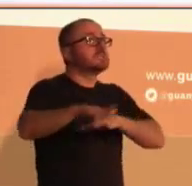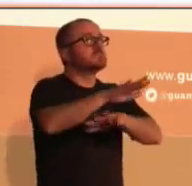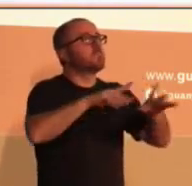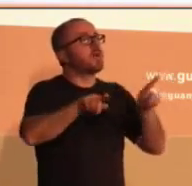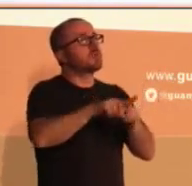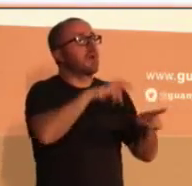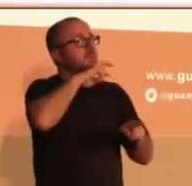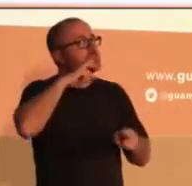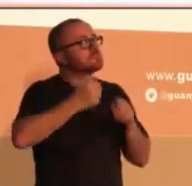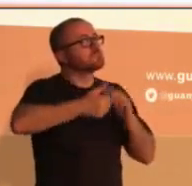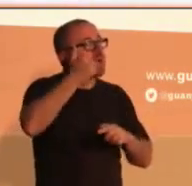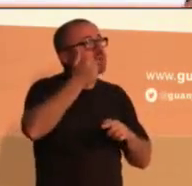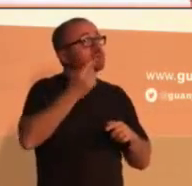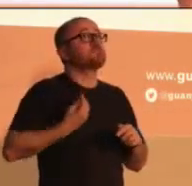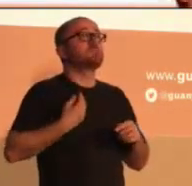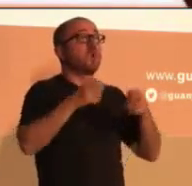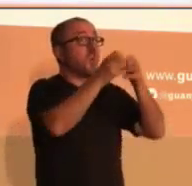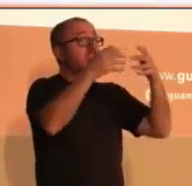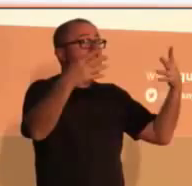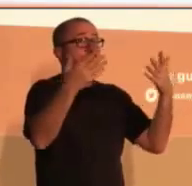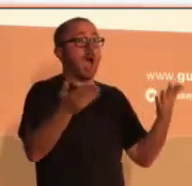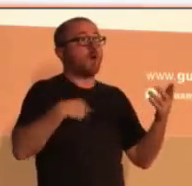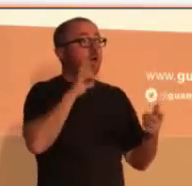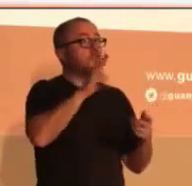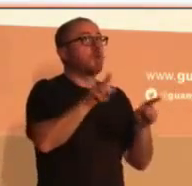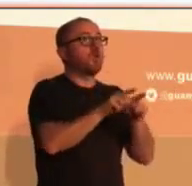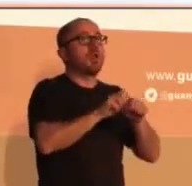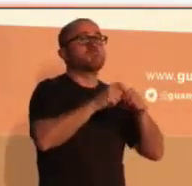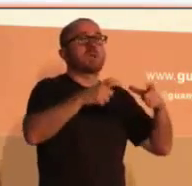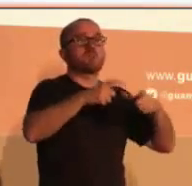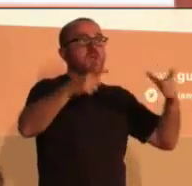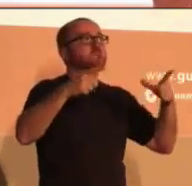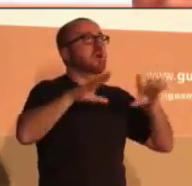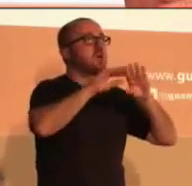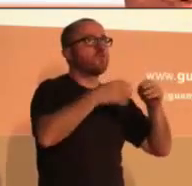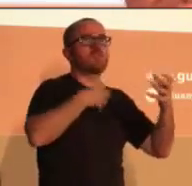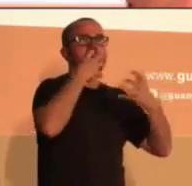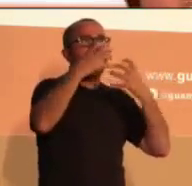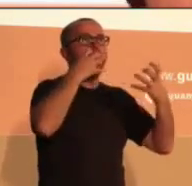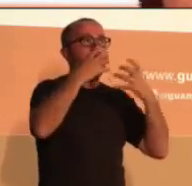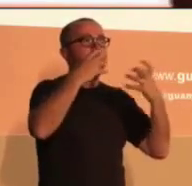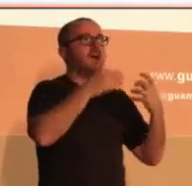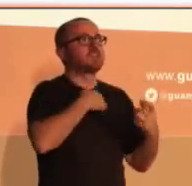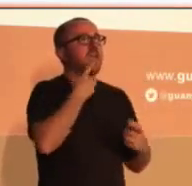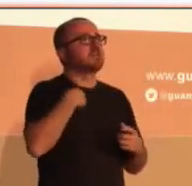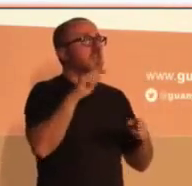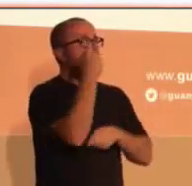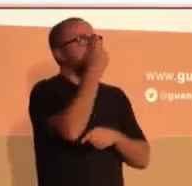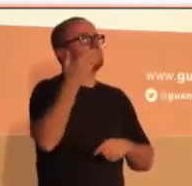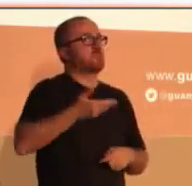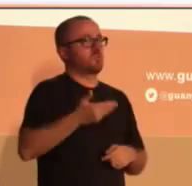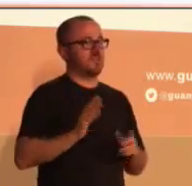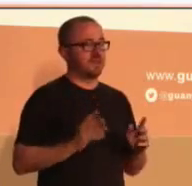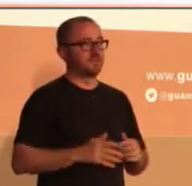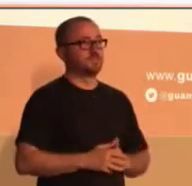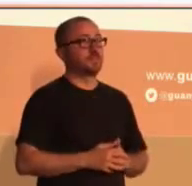sents que el nostre lema el comencen a utilitzar altres, fins i tot en fins electorals, ens ha agafat una rabieta important, us ho he de dir.